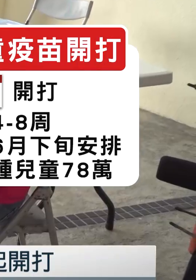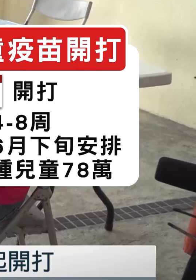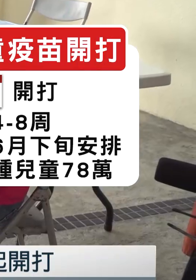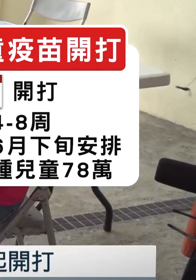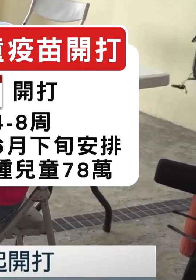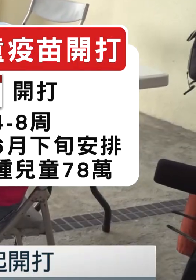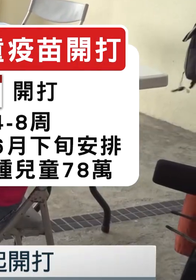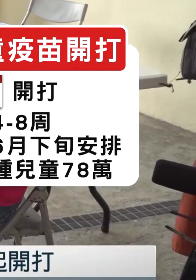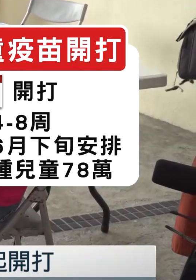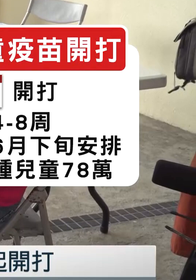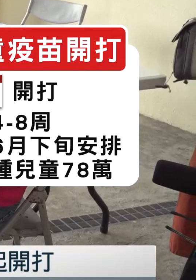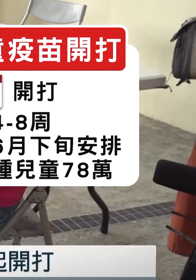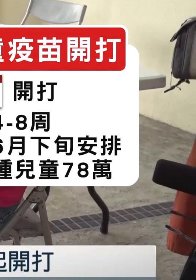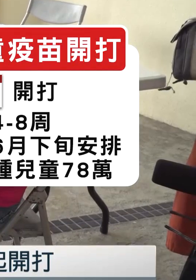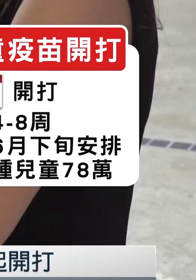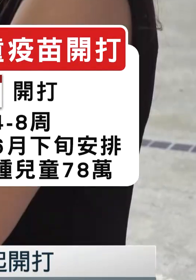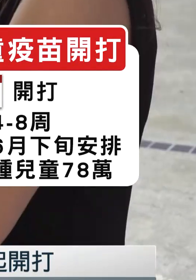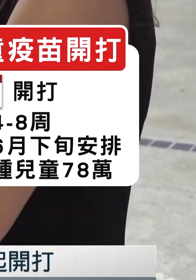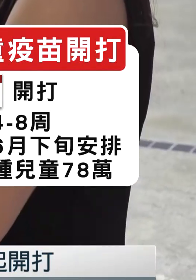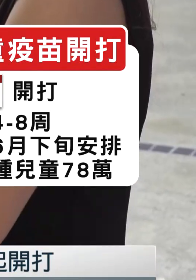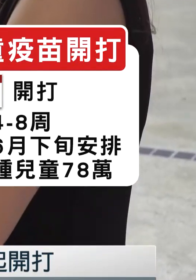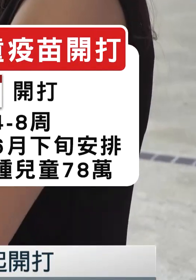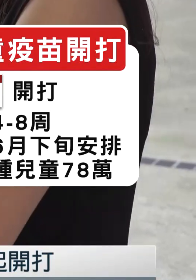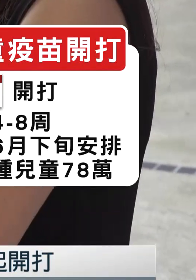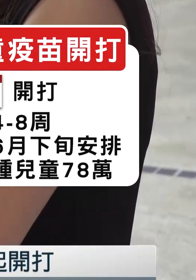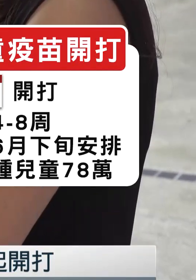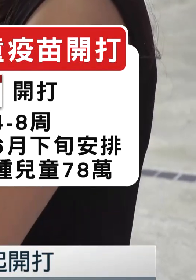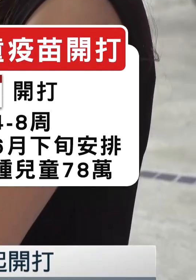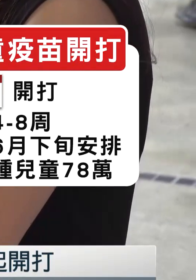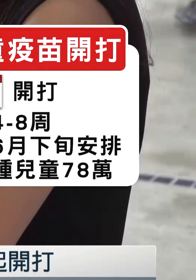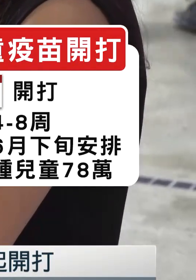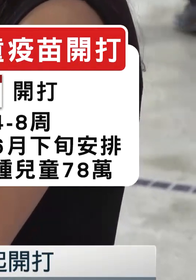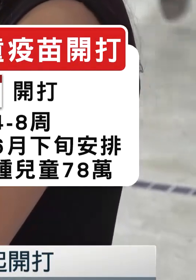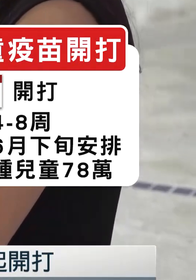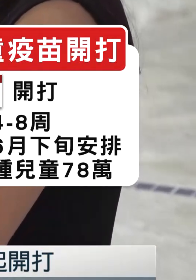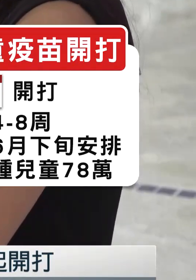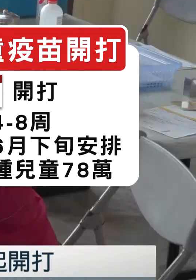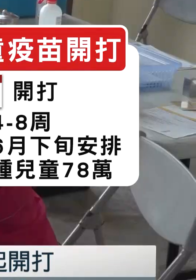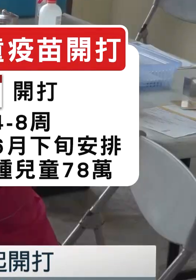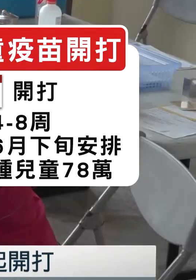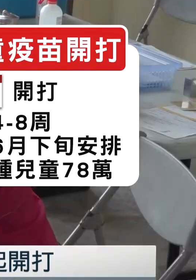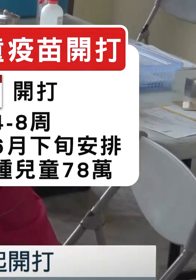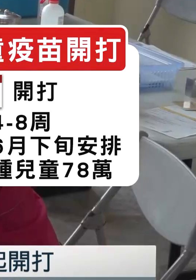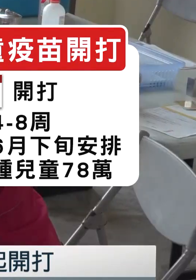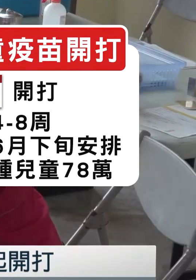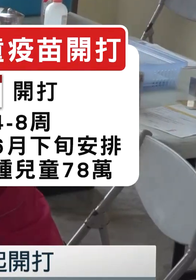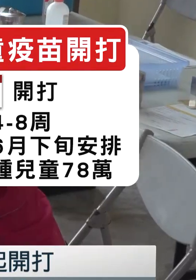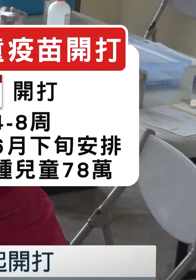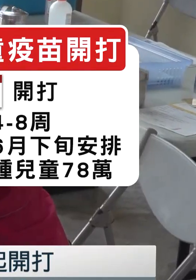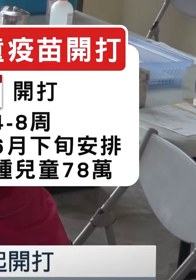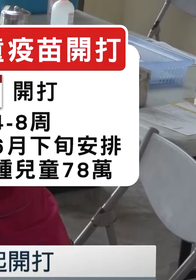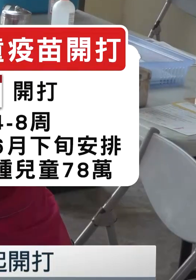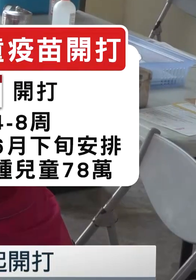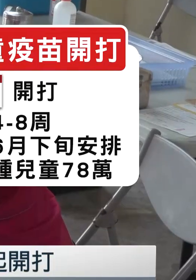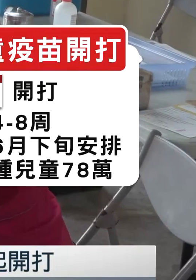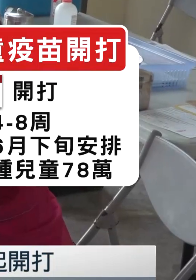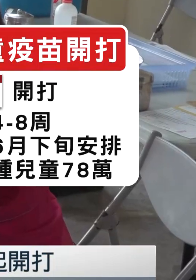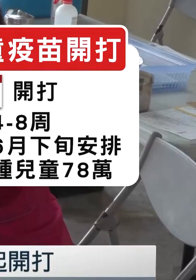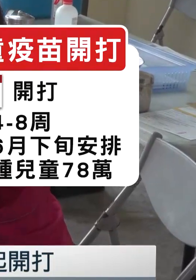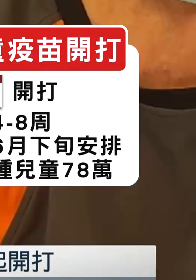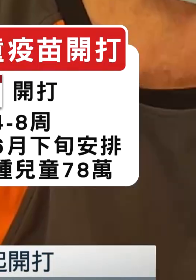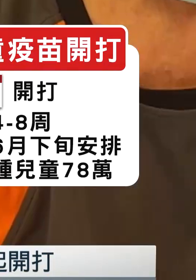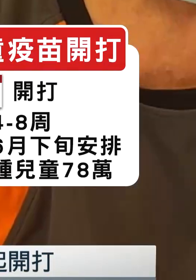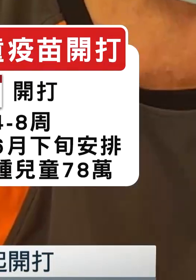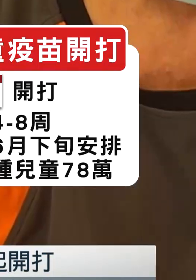而第二剂儿童疫苗22号陆续开打，至于校园接种也会安排在6月下旬。目前统计